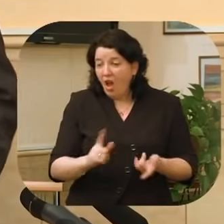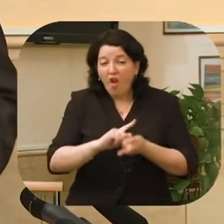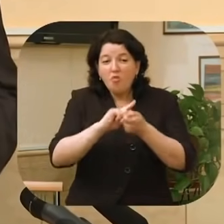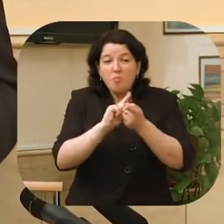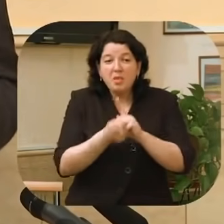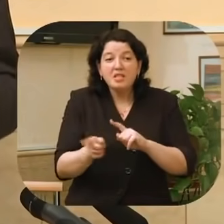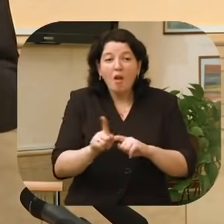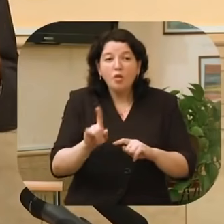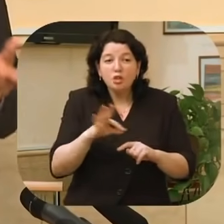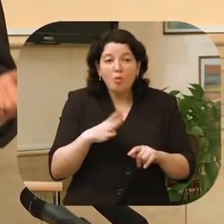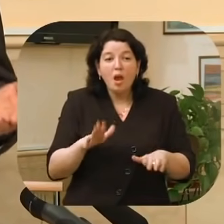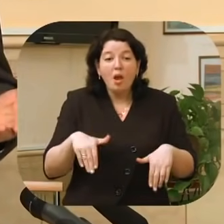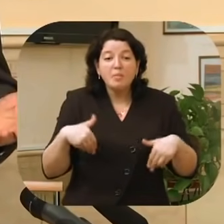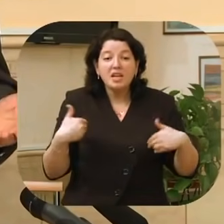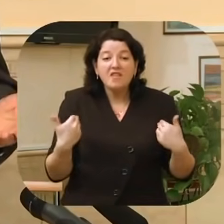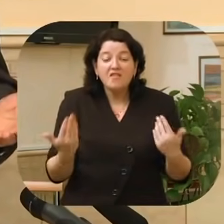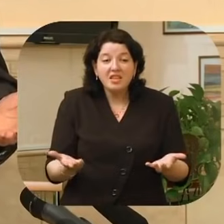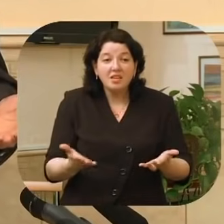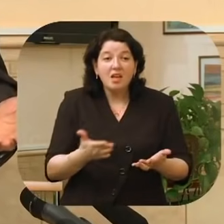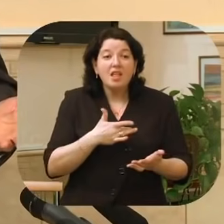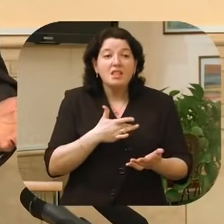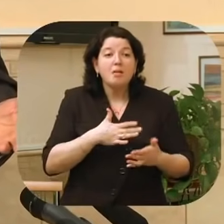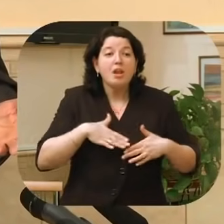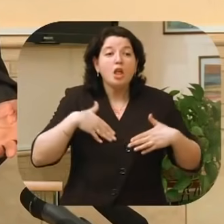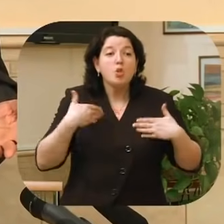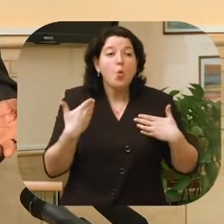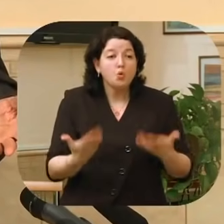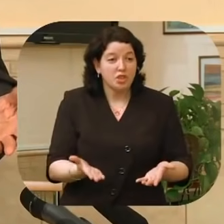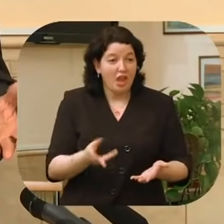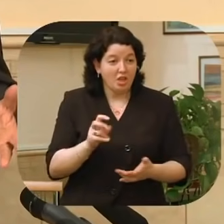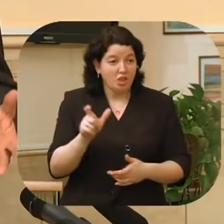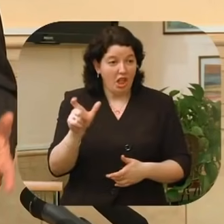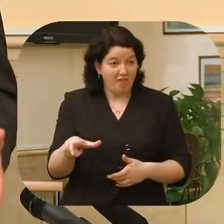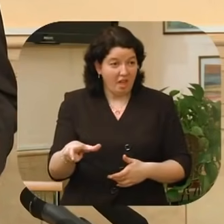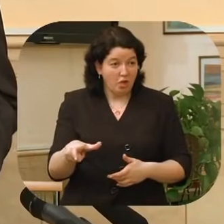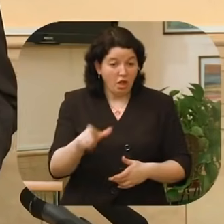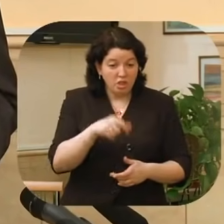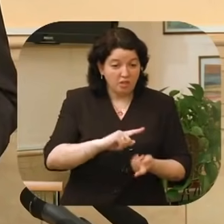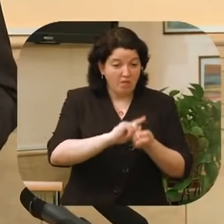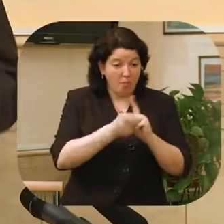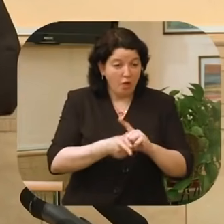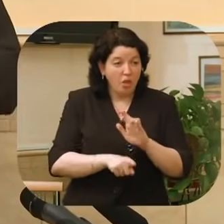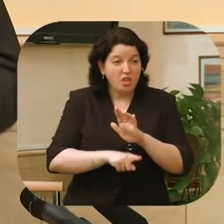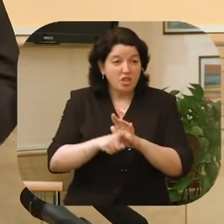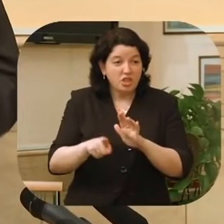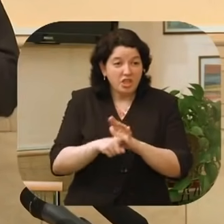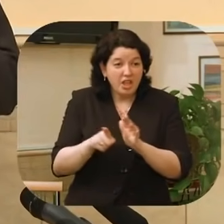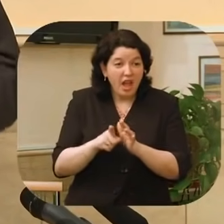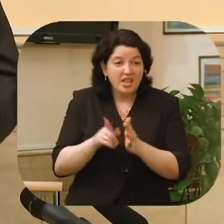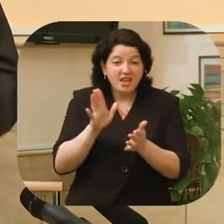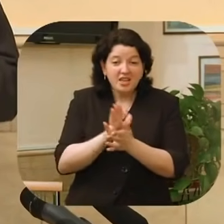Вместо того, чтобы проявить великодушие к человеку, я начинаю, как говорят, сею